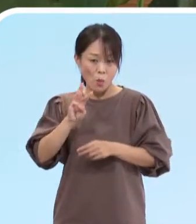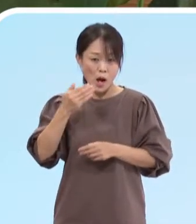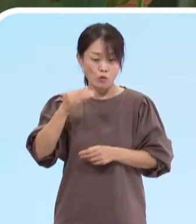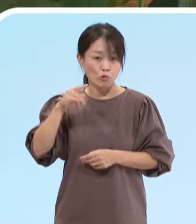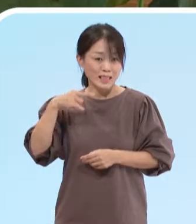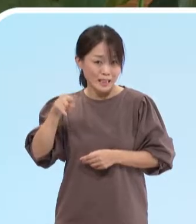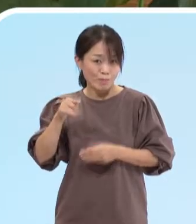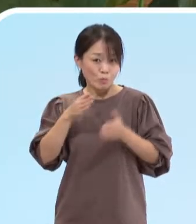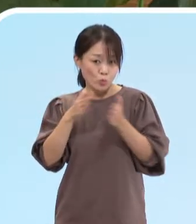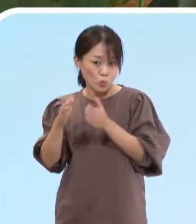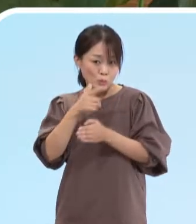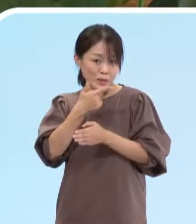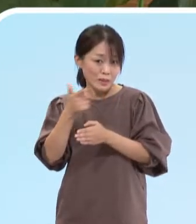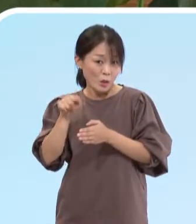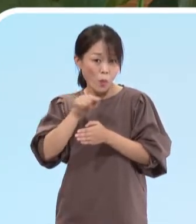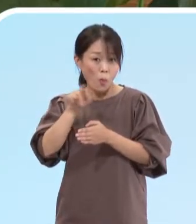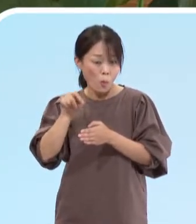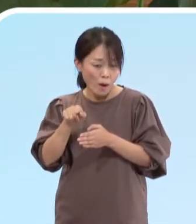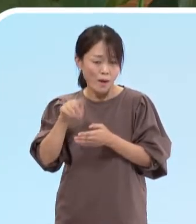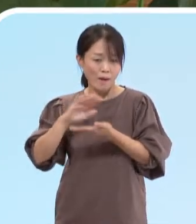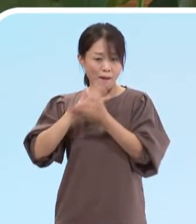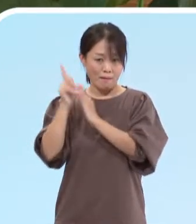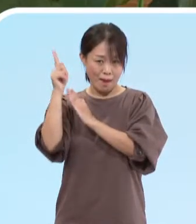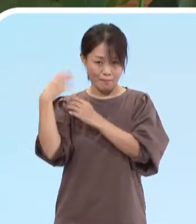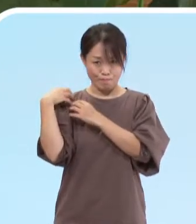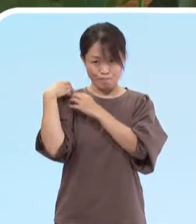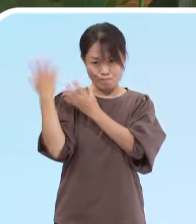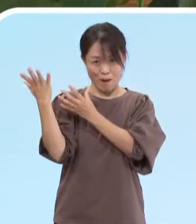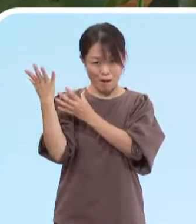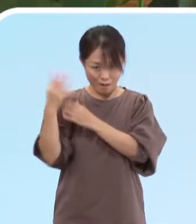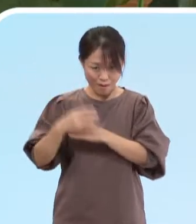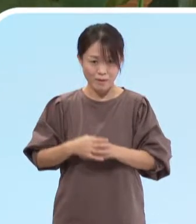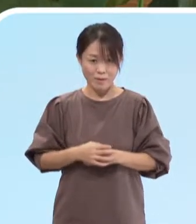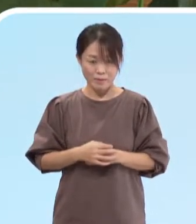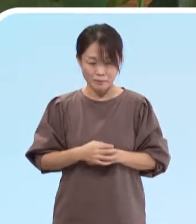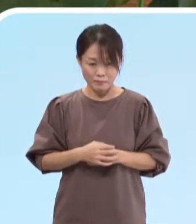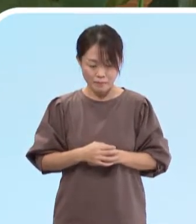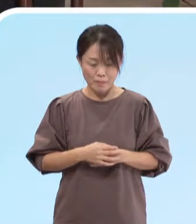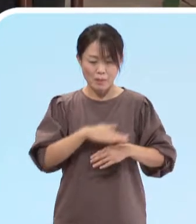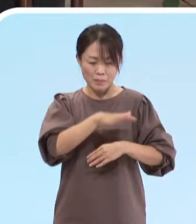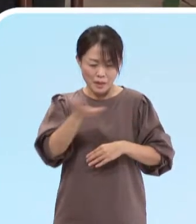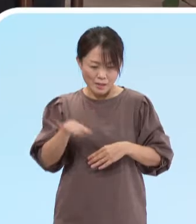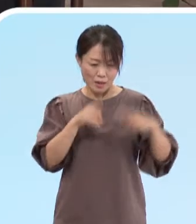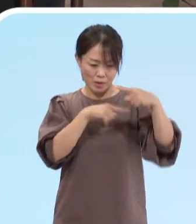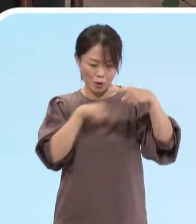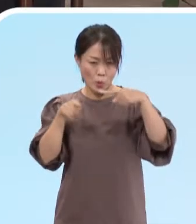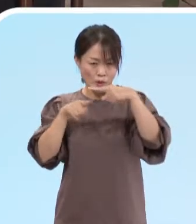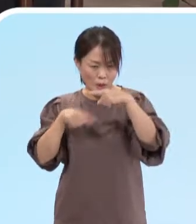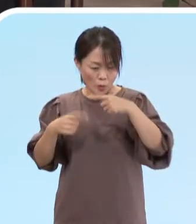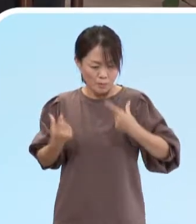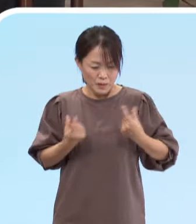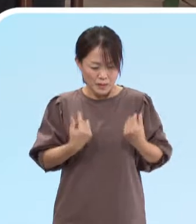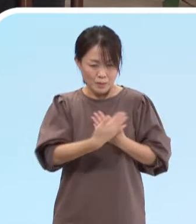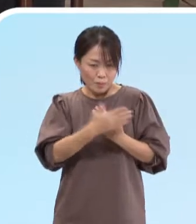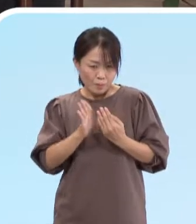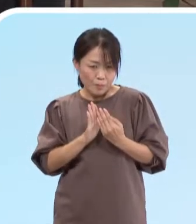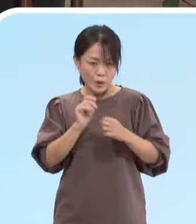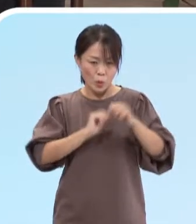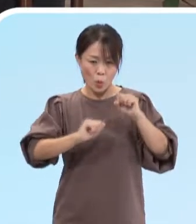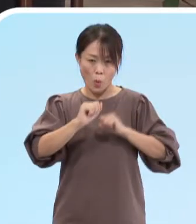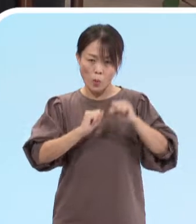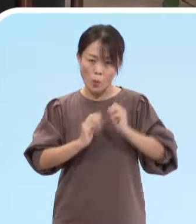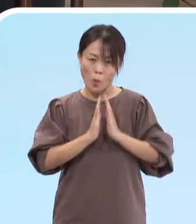ワクチンの偏在をなくす供給であったりという体制作りは県の方がしっかりやってまいりますので、一人一人が確実な行動をとってい